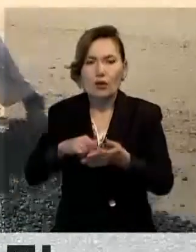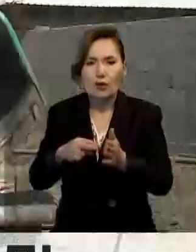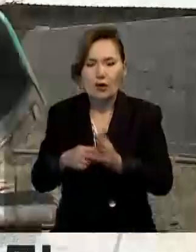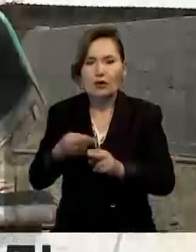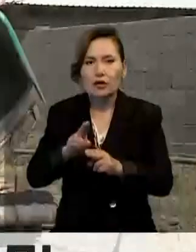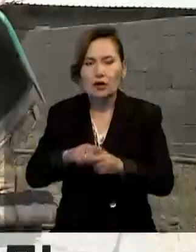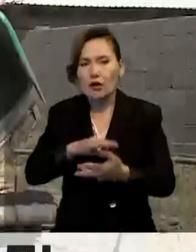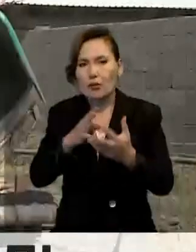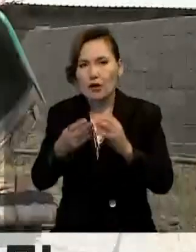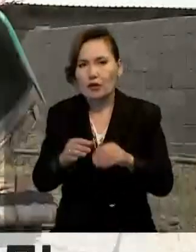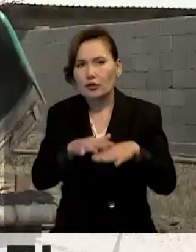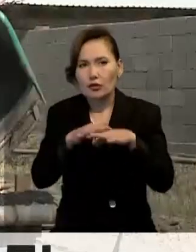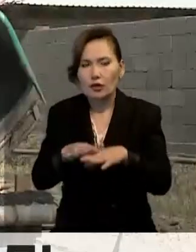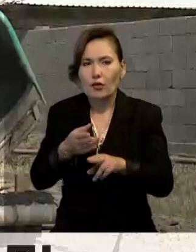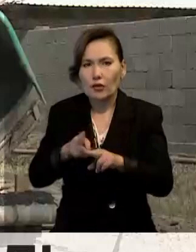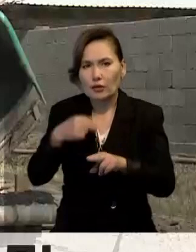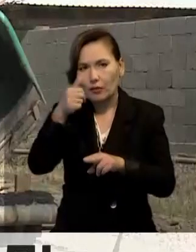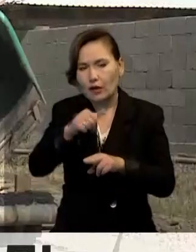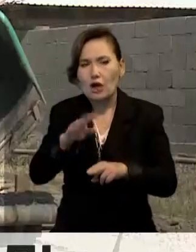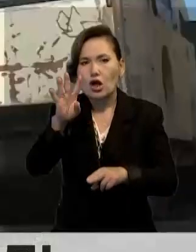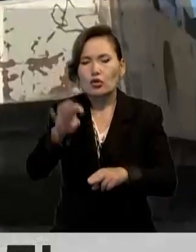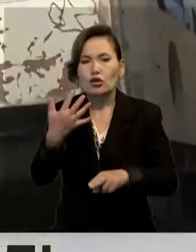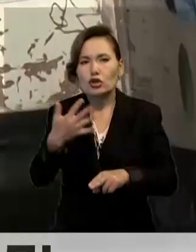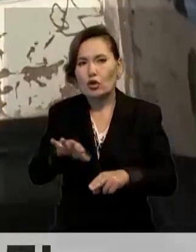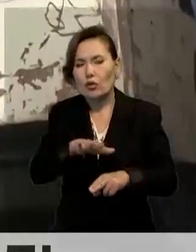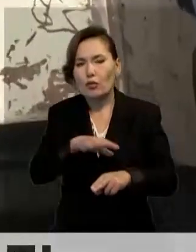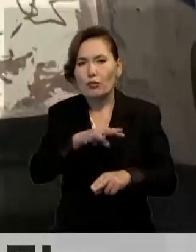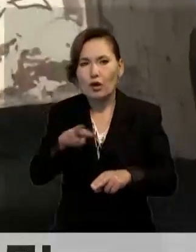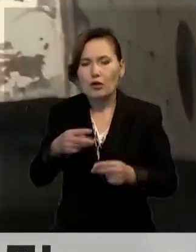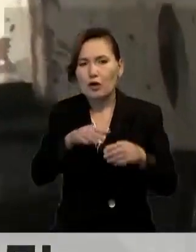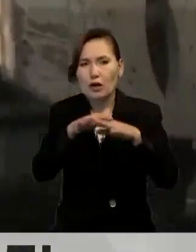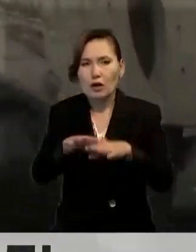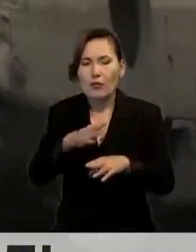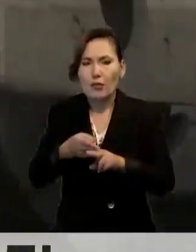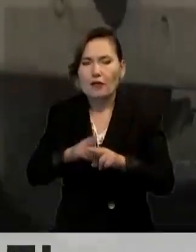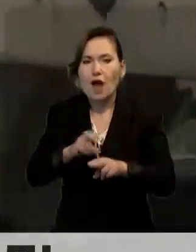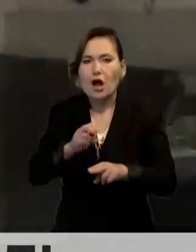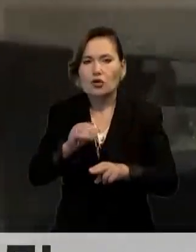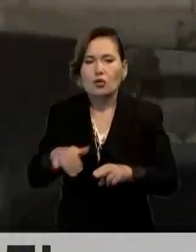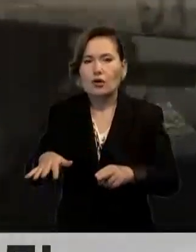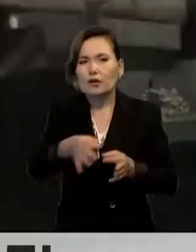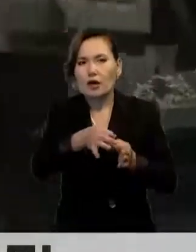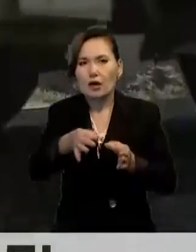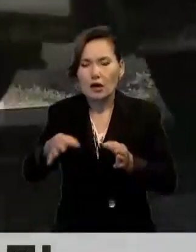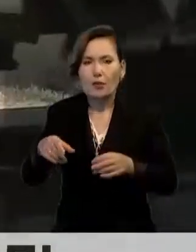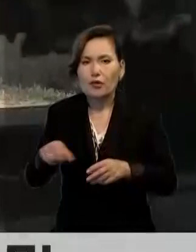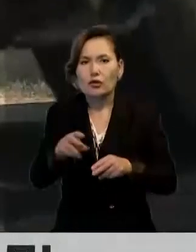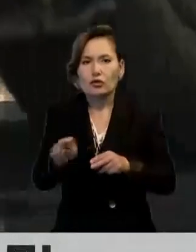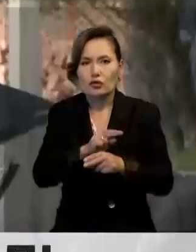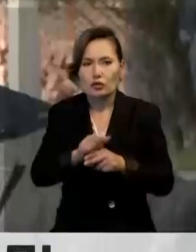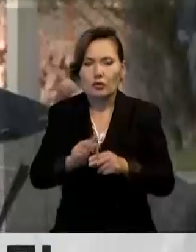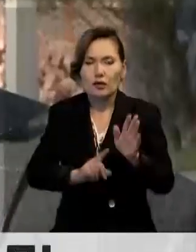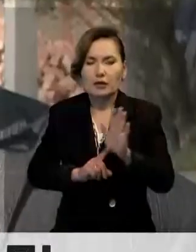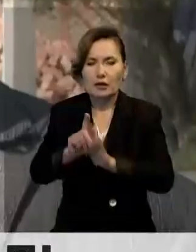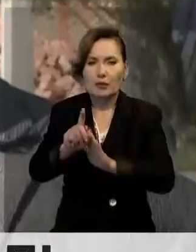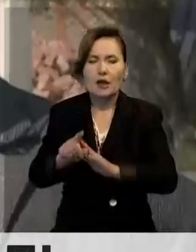1 миллиард 551 миллион теңге. Биылға соның 450 миллион теңгесі қаралған. Оған Ақсу кент пен Манкент ауылдарының аралығындағы жол жөнделіп жатыр.